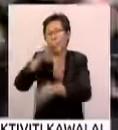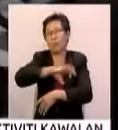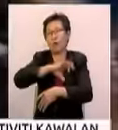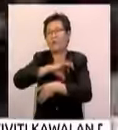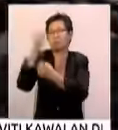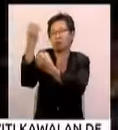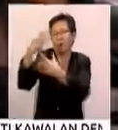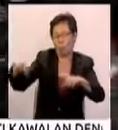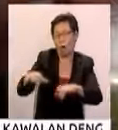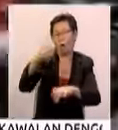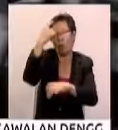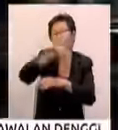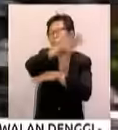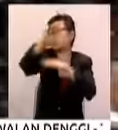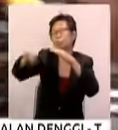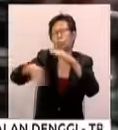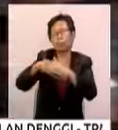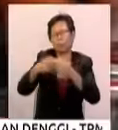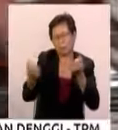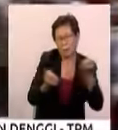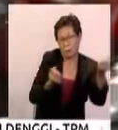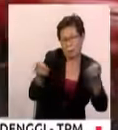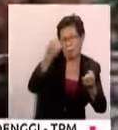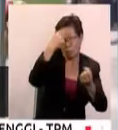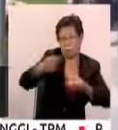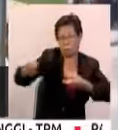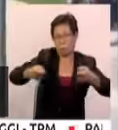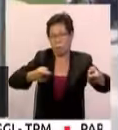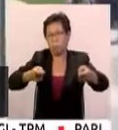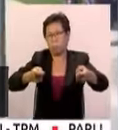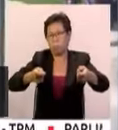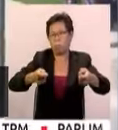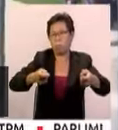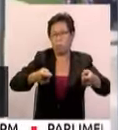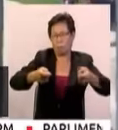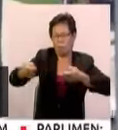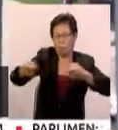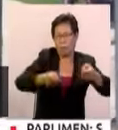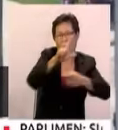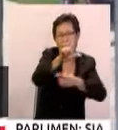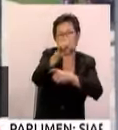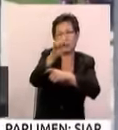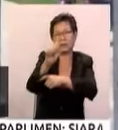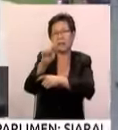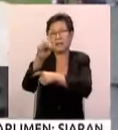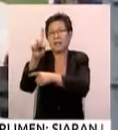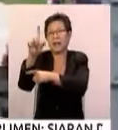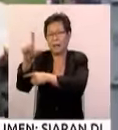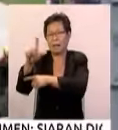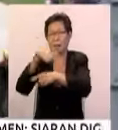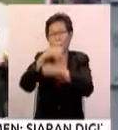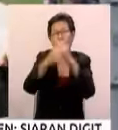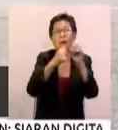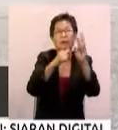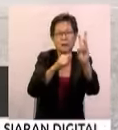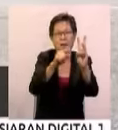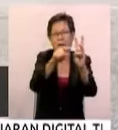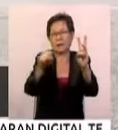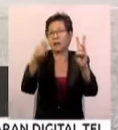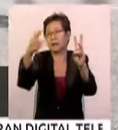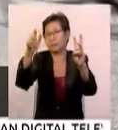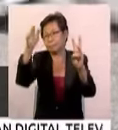diraja Malaysia untuk semua jenis kenderaan adalah bagi mengawal pergerakan perlumbaan LTDL 2019 bermula daripada 6